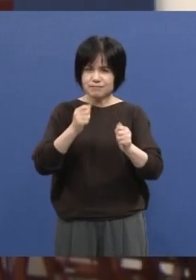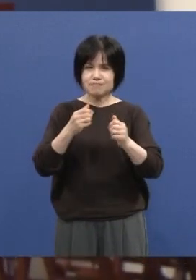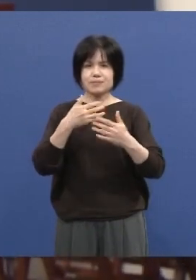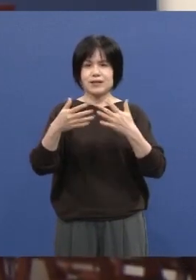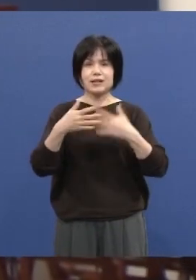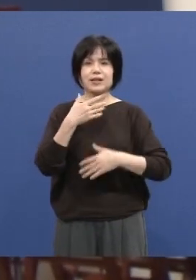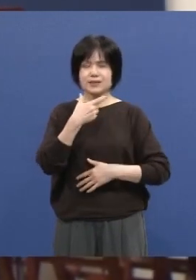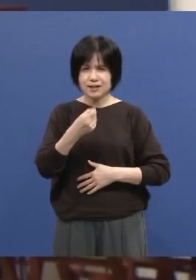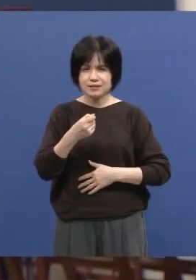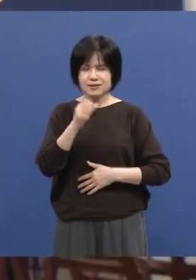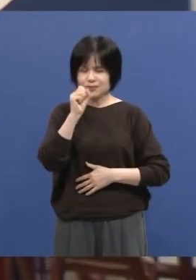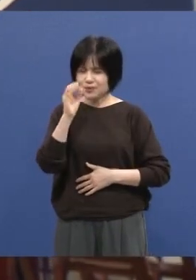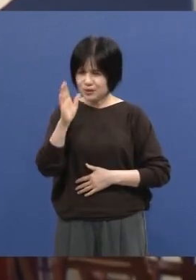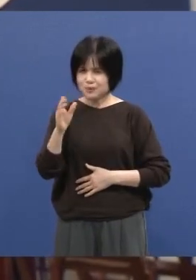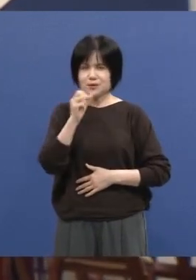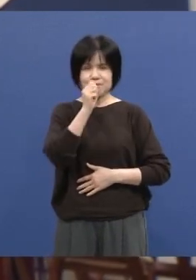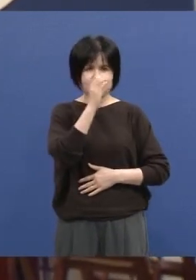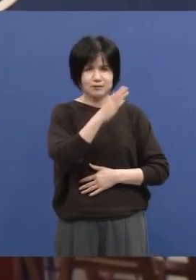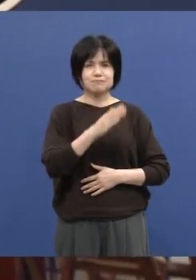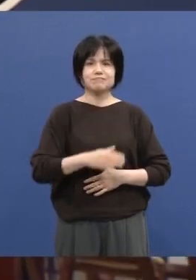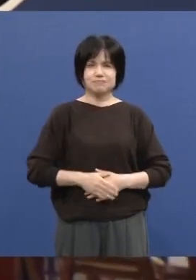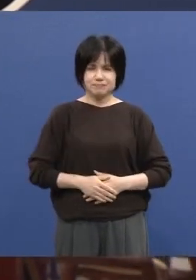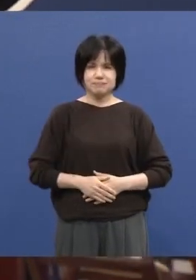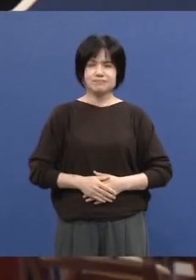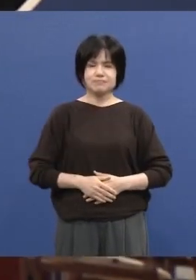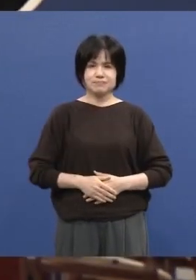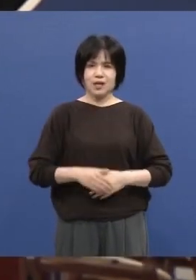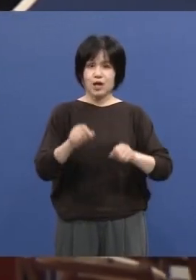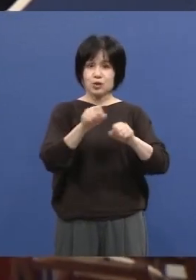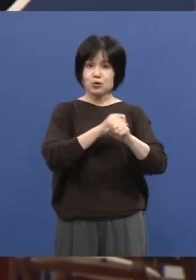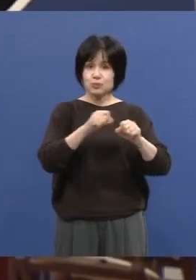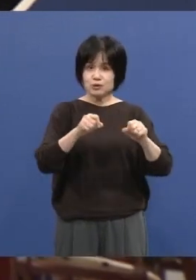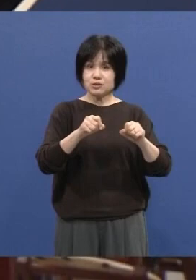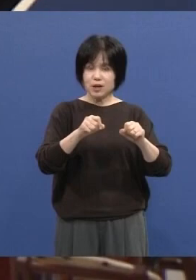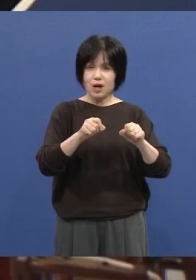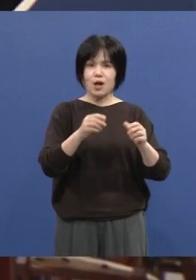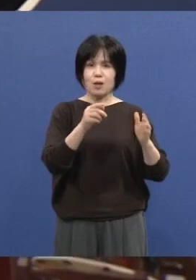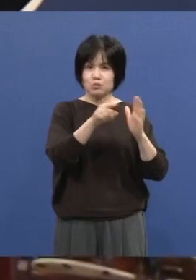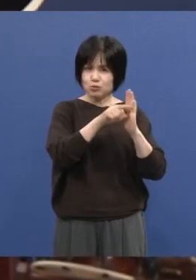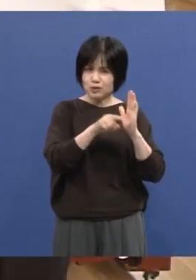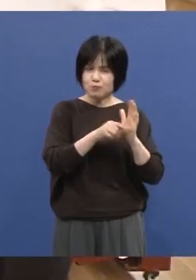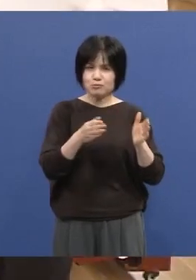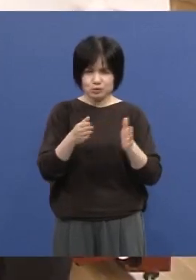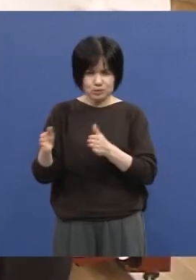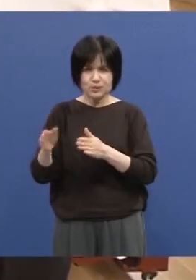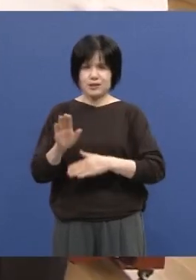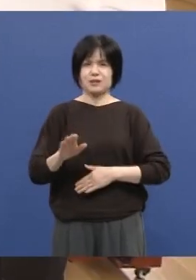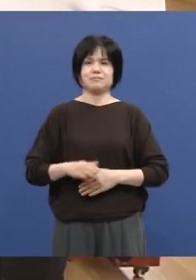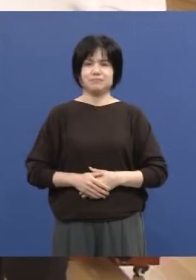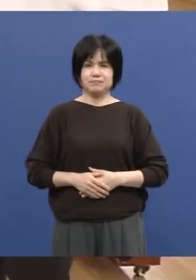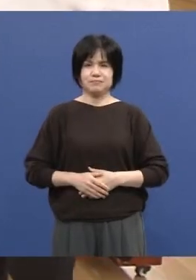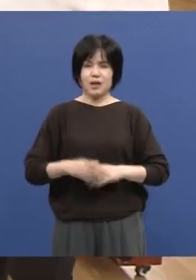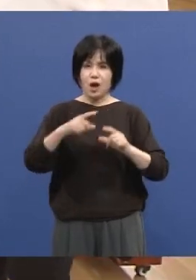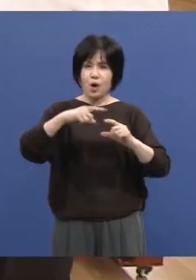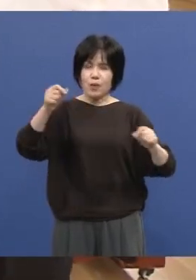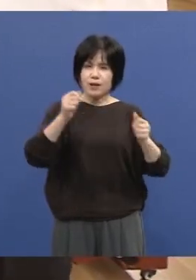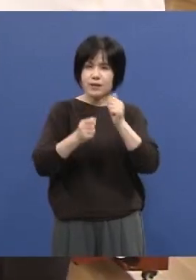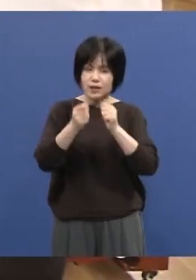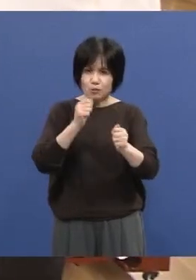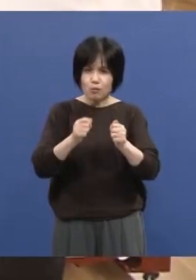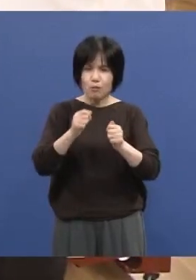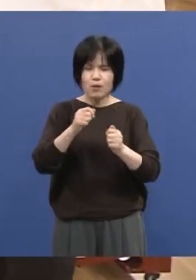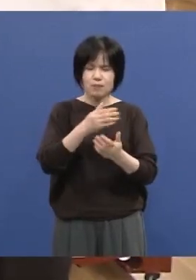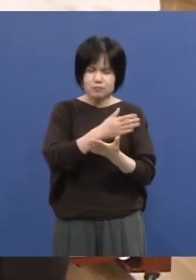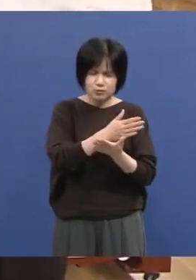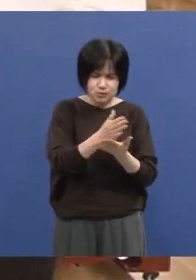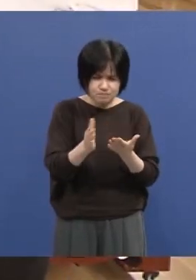します。 お願いします。 今回はオープン高槻のために特別なプログラムを用意しました。 いや、まあ、和太鼓といっても、はい、いろんな